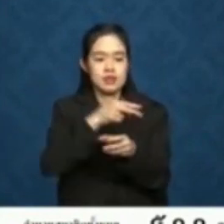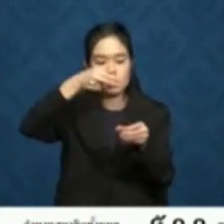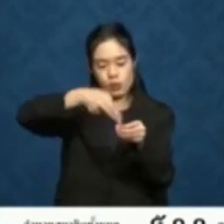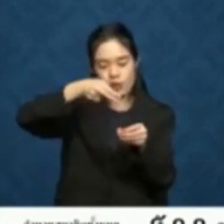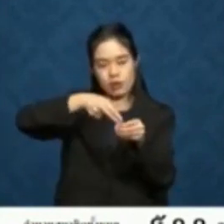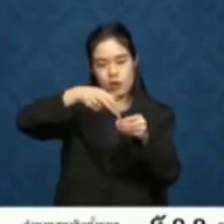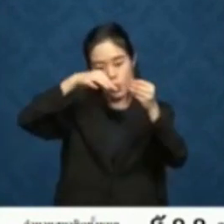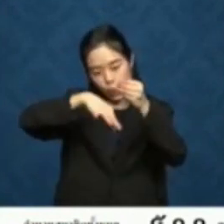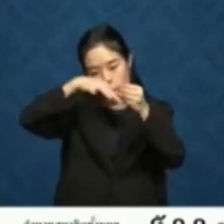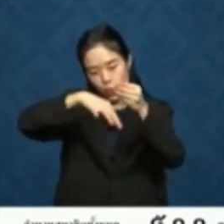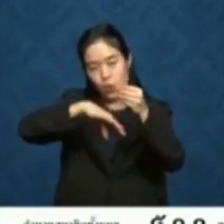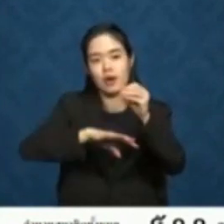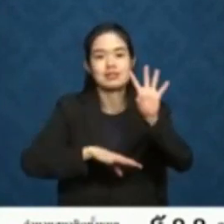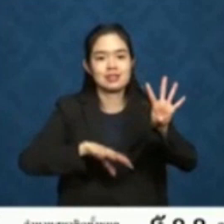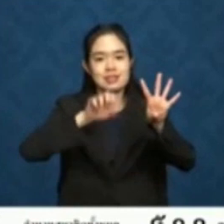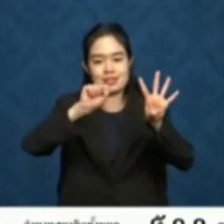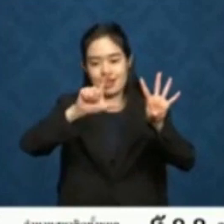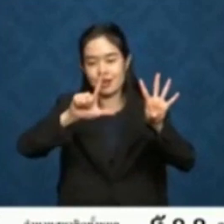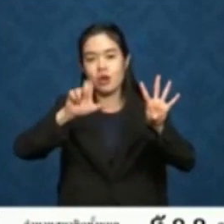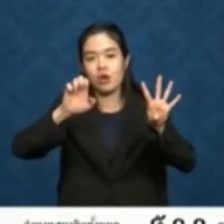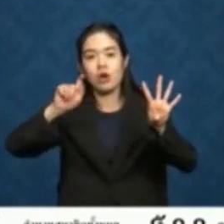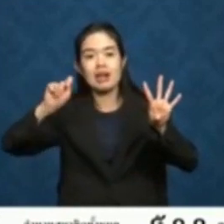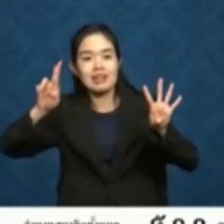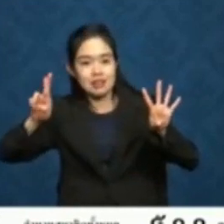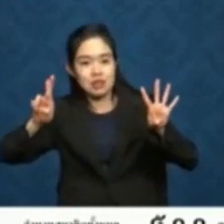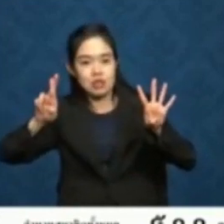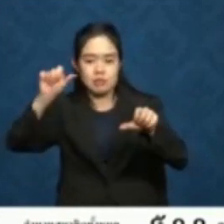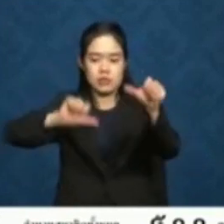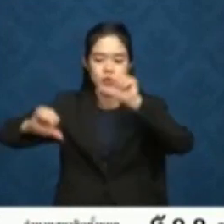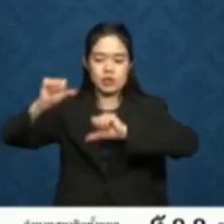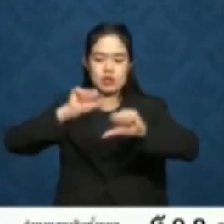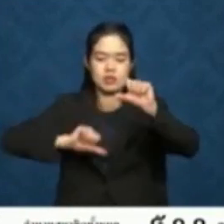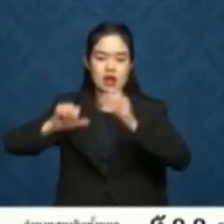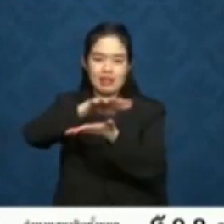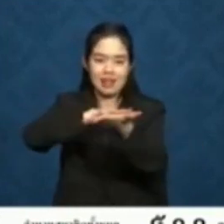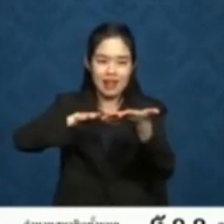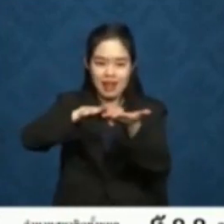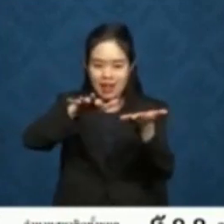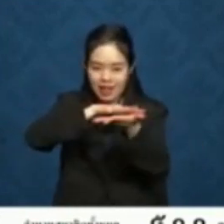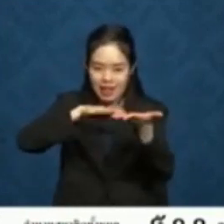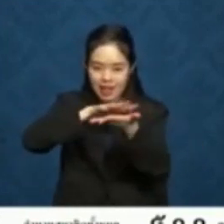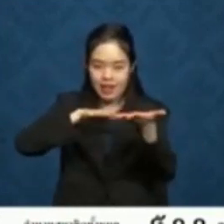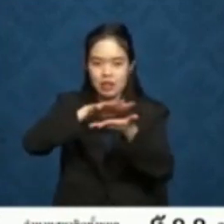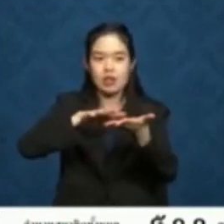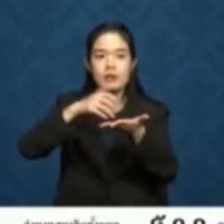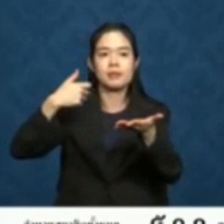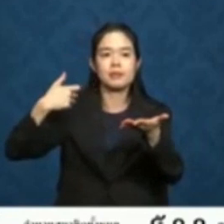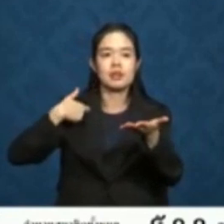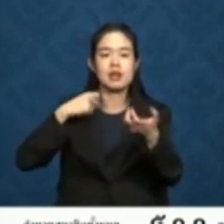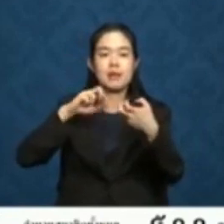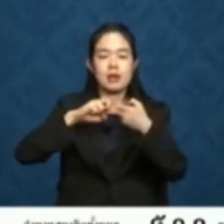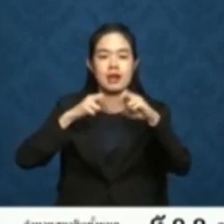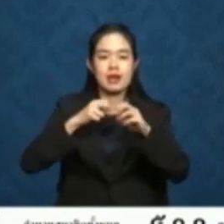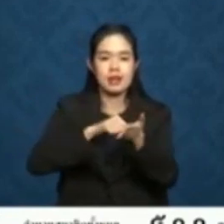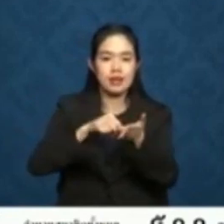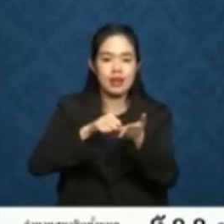ครั้งนี้ถึง 400,000 ลิตรครับและใช้สารกำจัดคราบน้ำมันกว่า 85,000 ลิตรและขณะนั้นครับมีการแก้